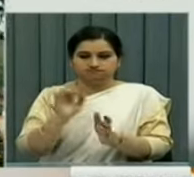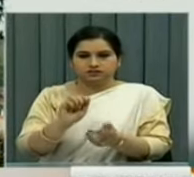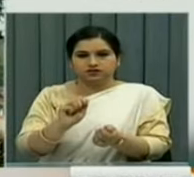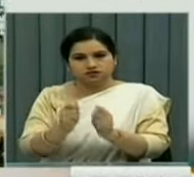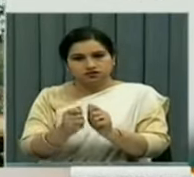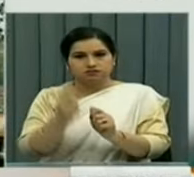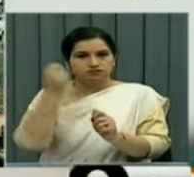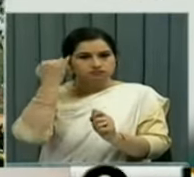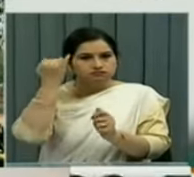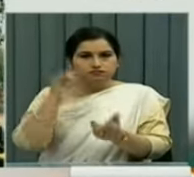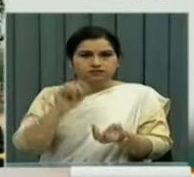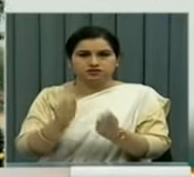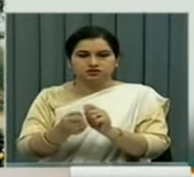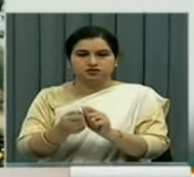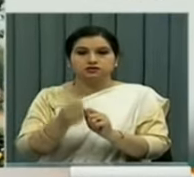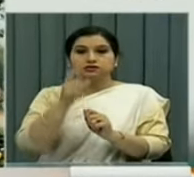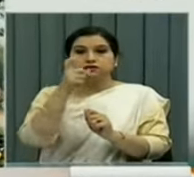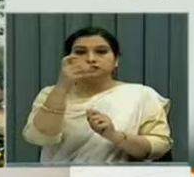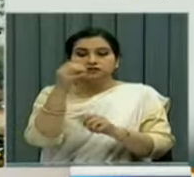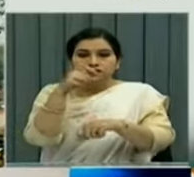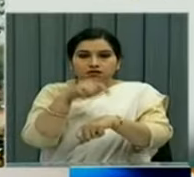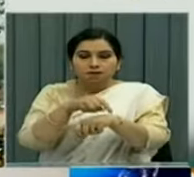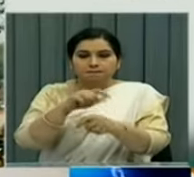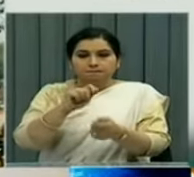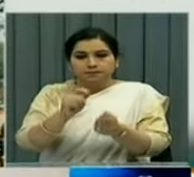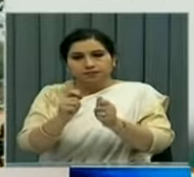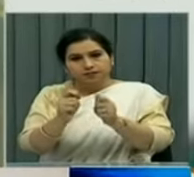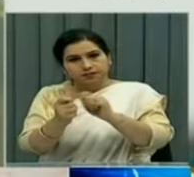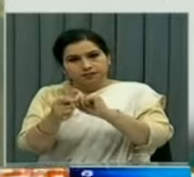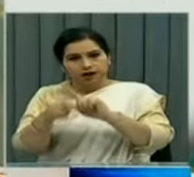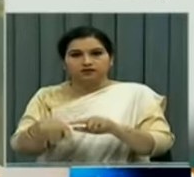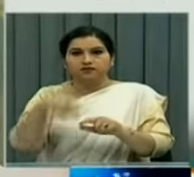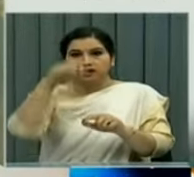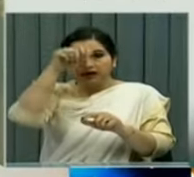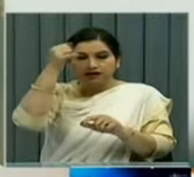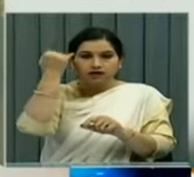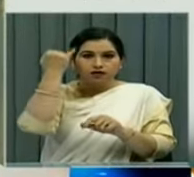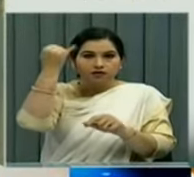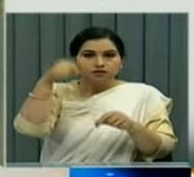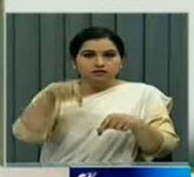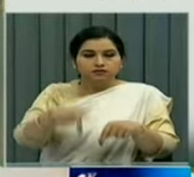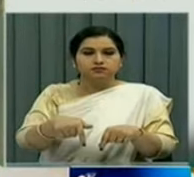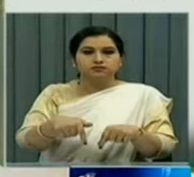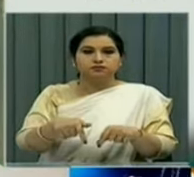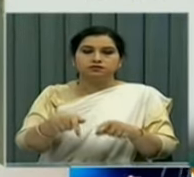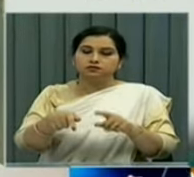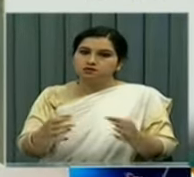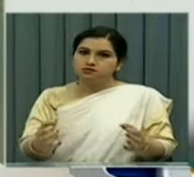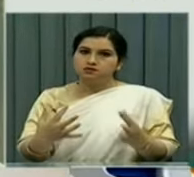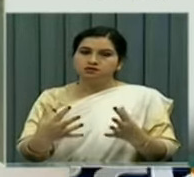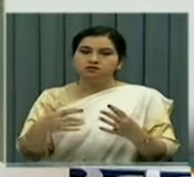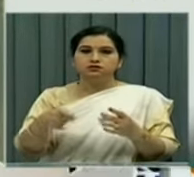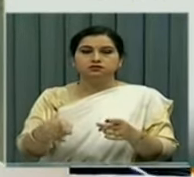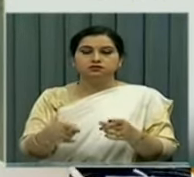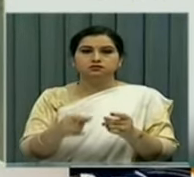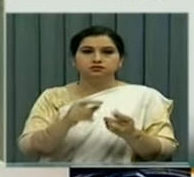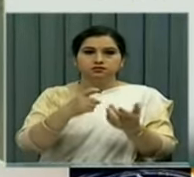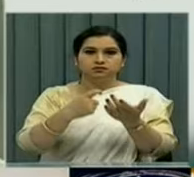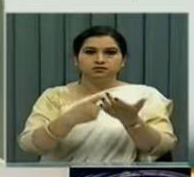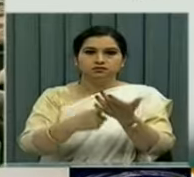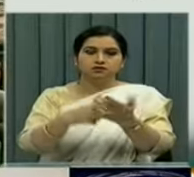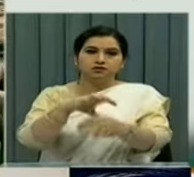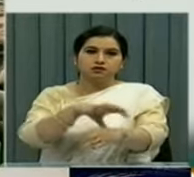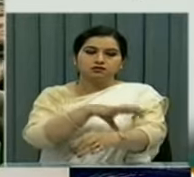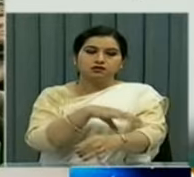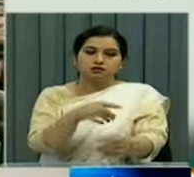अब हमारा मेन बैटल टैंक जिसको बोलते हैं, और ये क्योंकि इंडिजिनसली प्रोड्यूस्ड है इसलिए इसको हमारी सेना